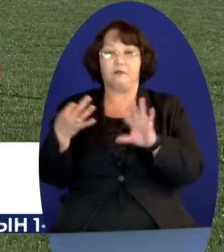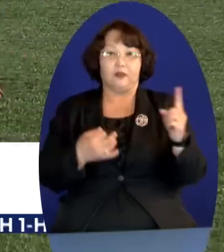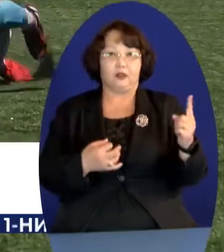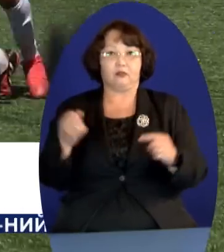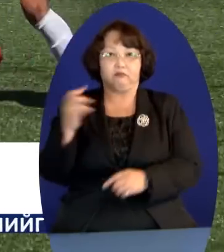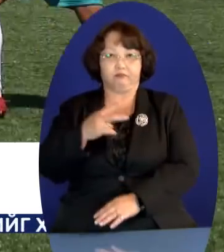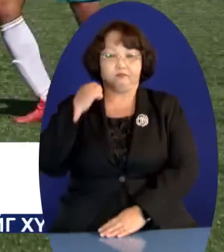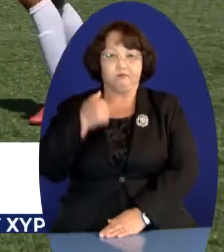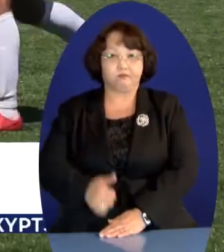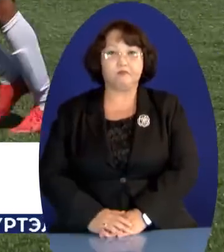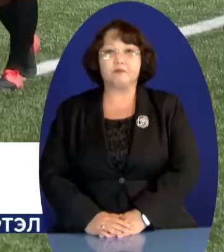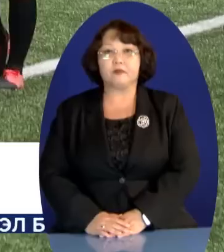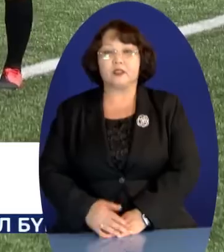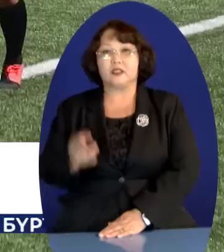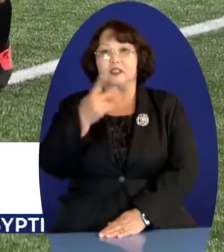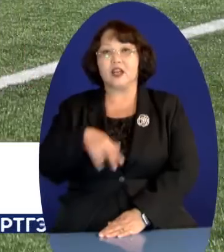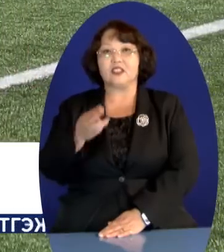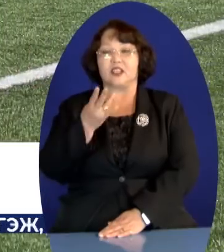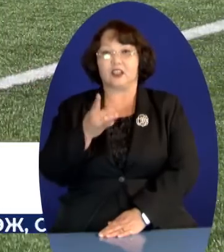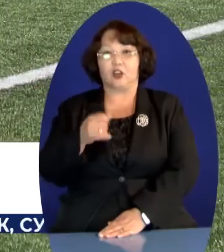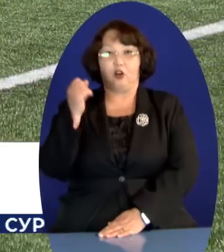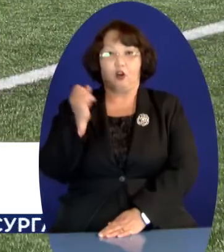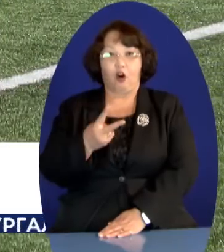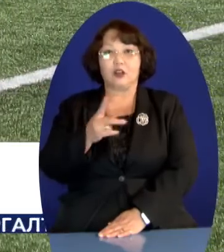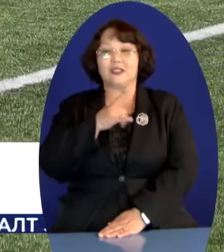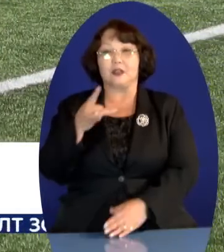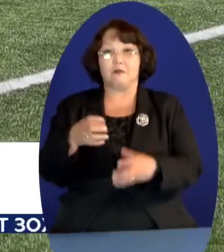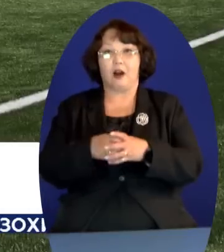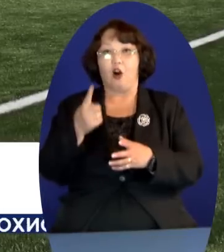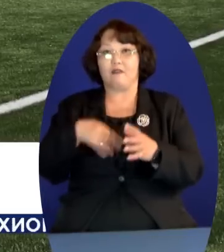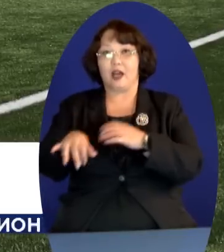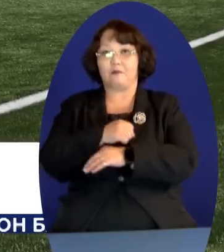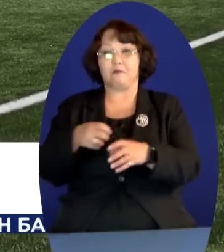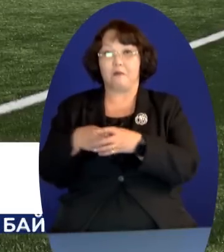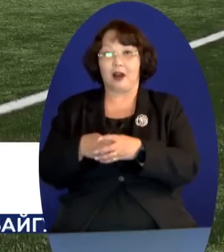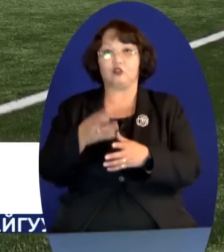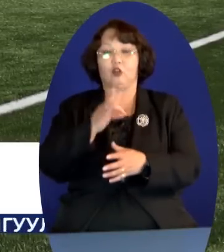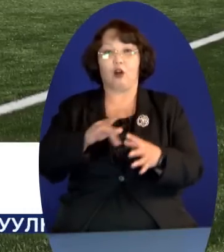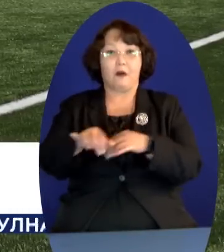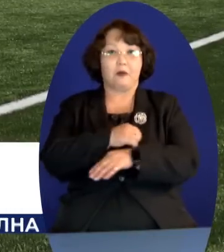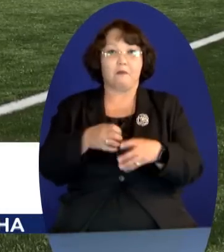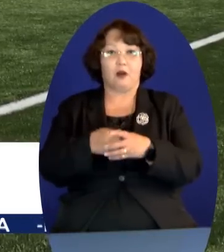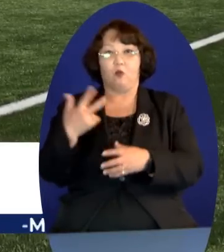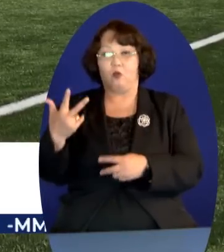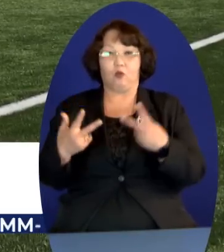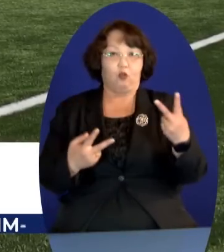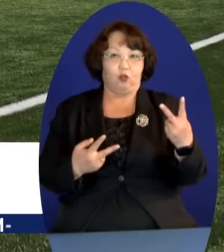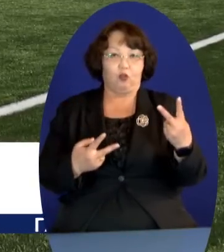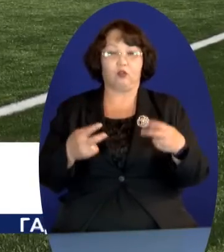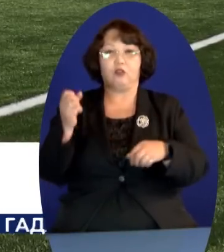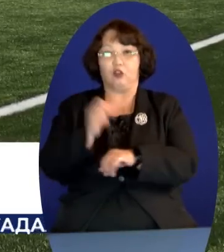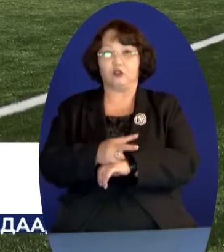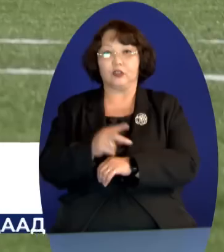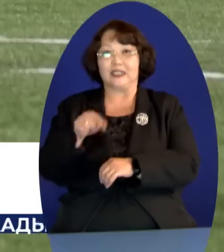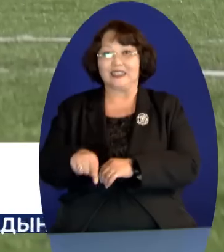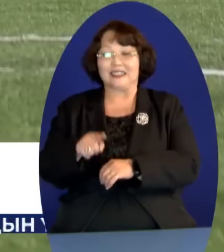харьцаатай хожлоо. Харин дээд шатны 2-р хэсгийн багуудаас Ховд аймгийн баг, Дорногов аймгийн багийг 3-2 харьцаатай одсон бол